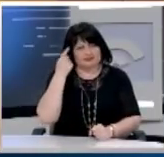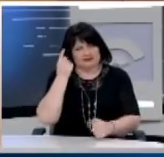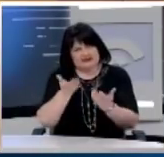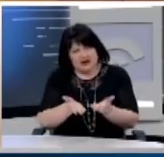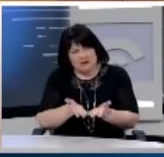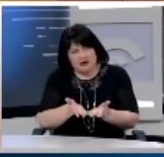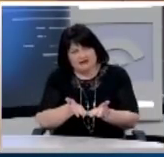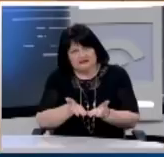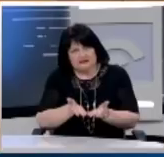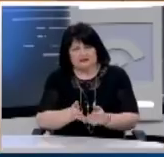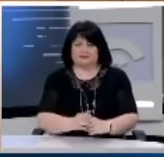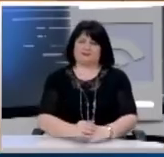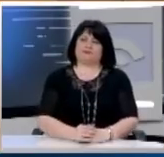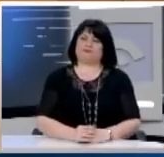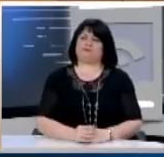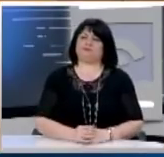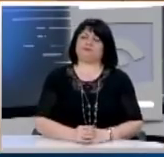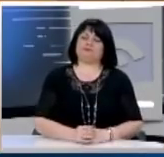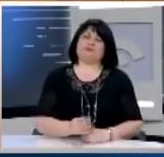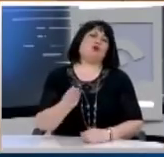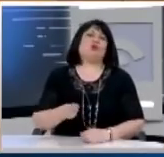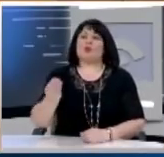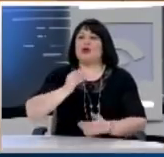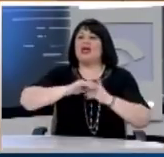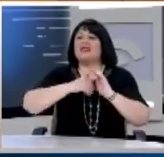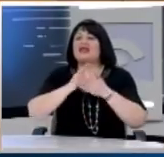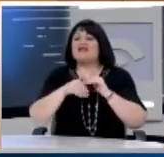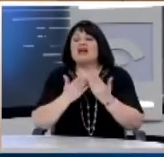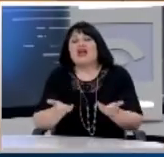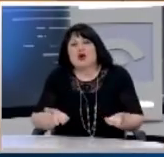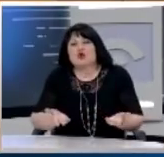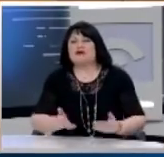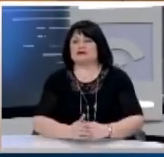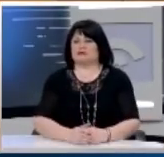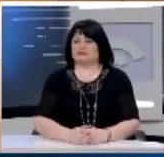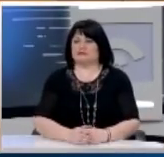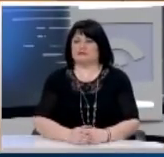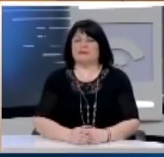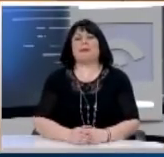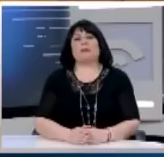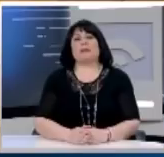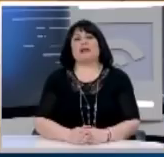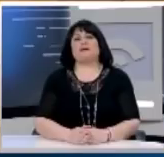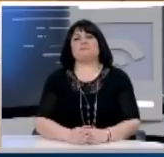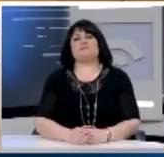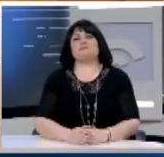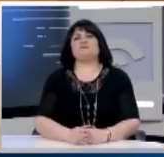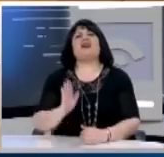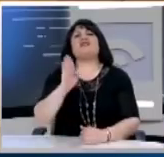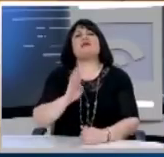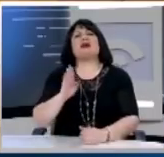χλαμάρες. Αλλά το πιο ενδιαφέρον για την ανάρτηση του κυρίου